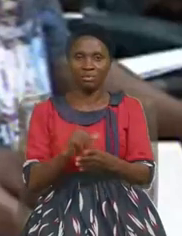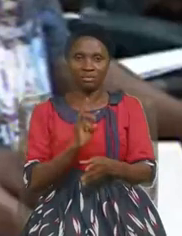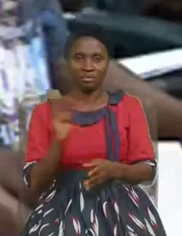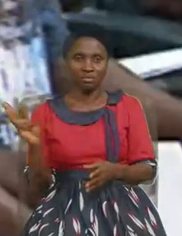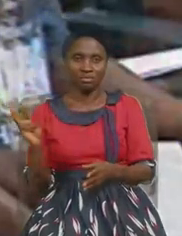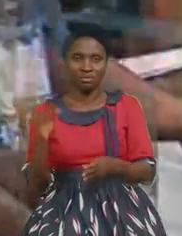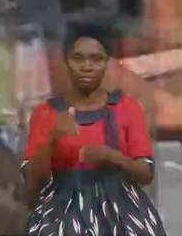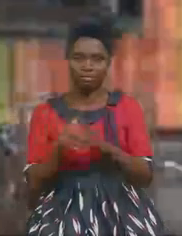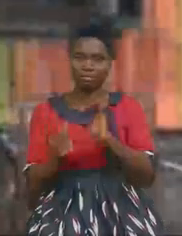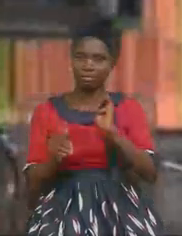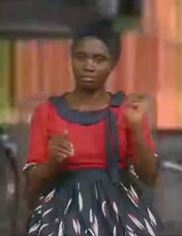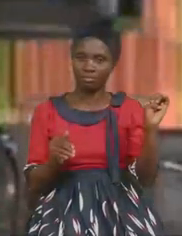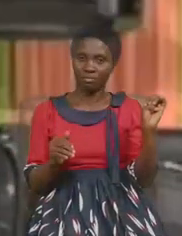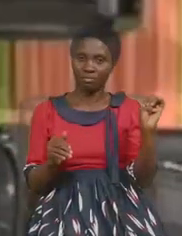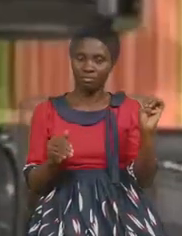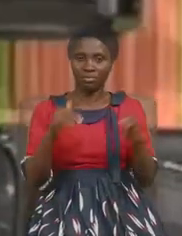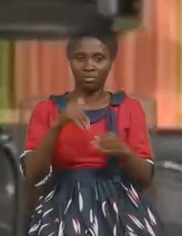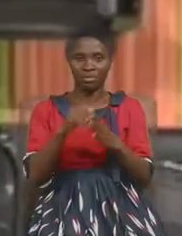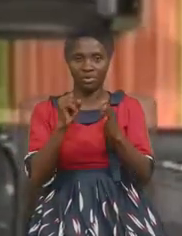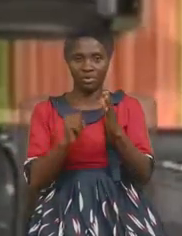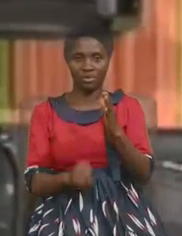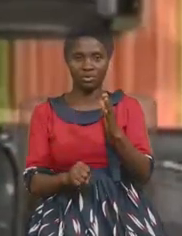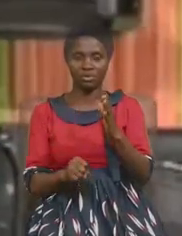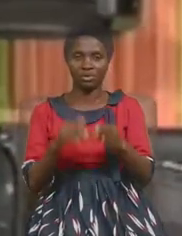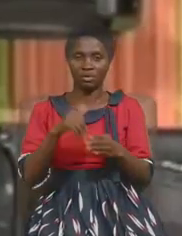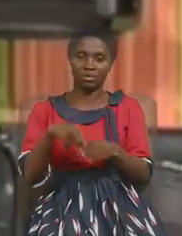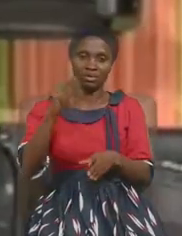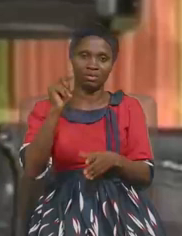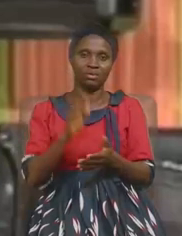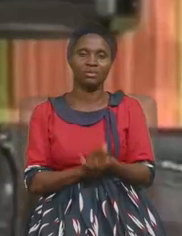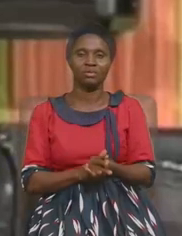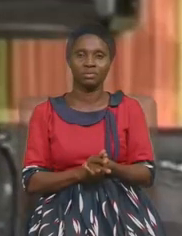à l'Orient, en Occident, au Nord.